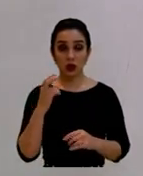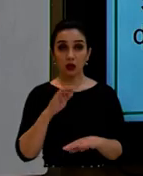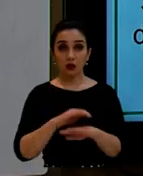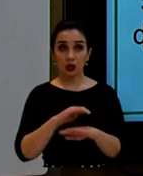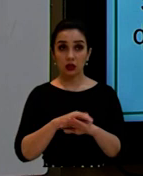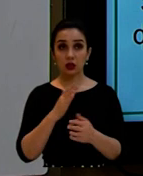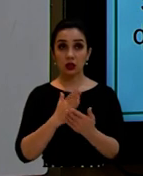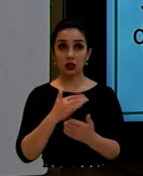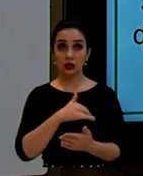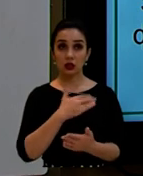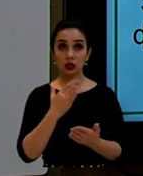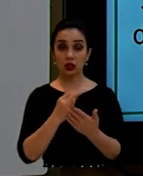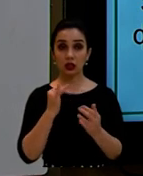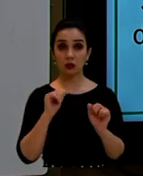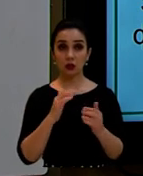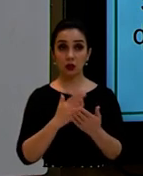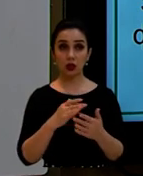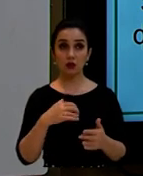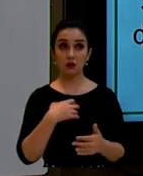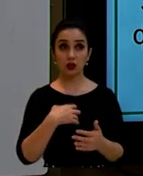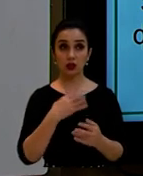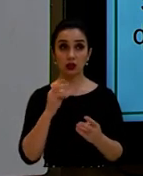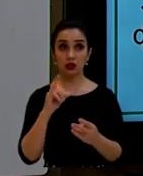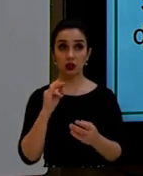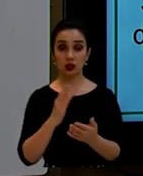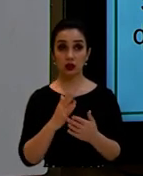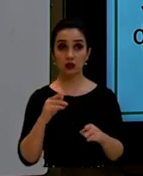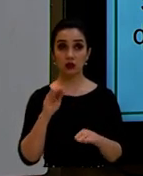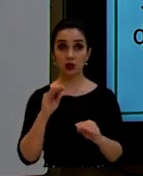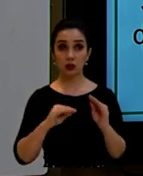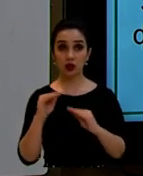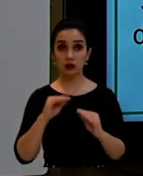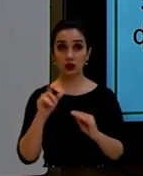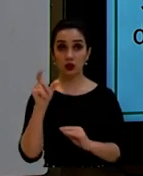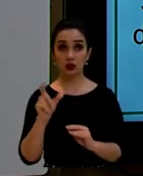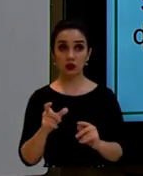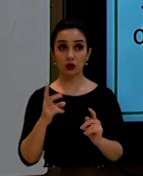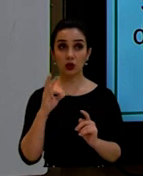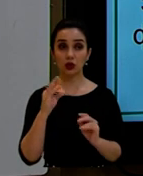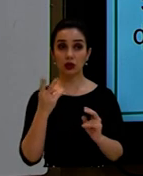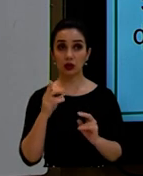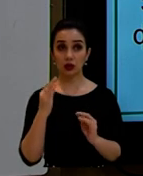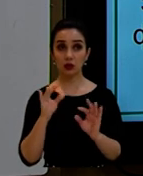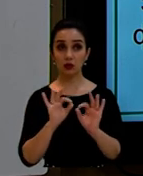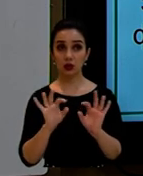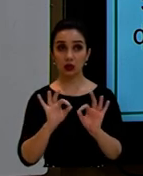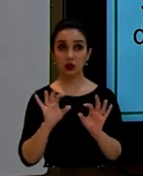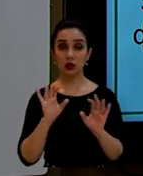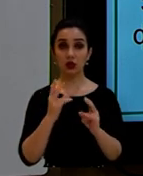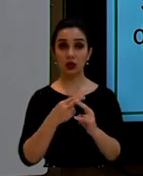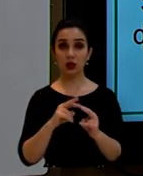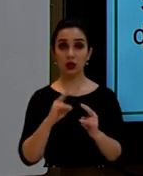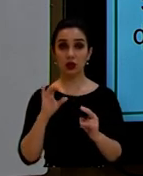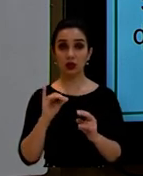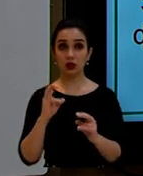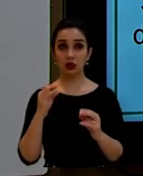Биологические факторы, хотя и имеют важное значение в формировании человека, но для объяснения